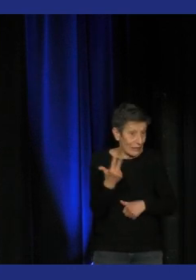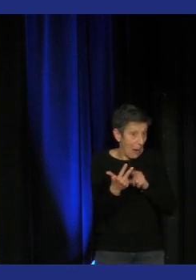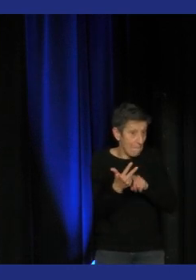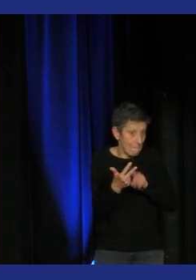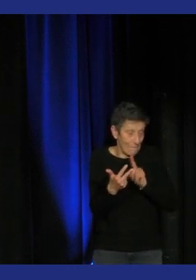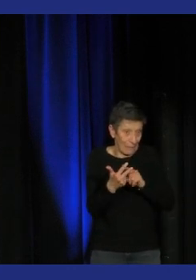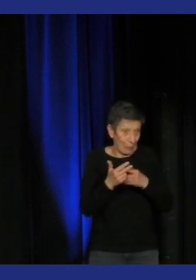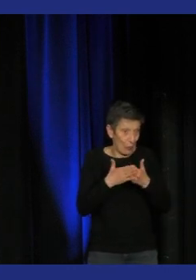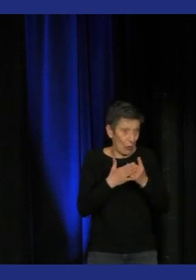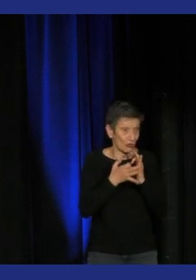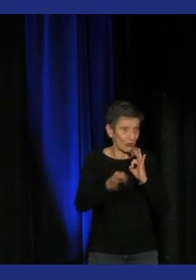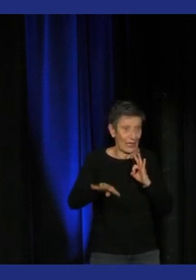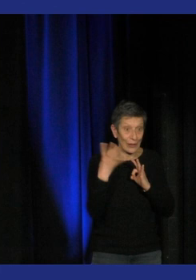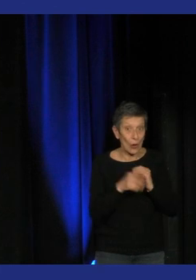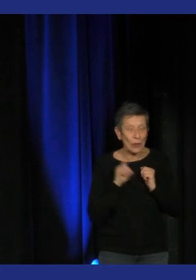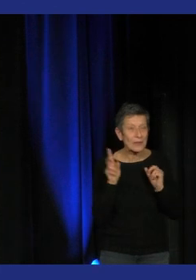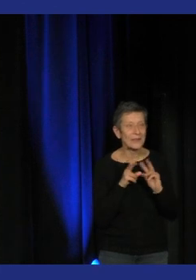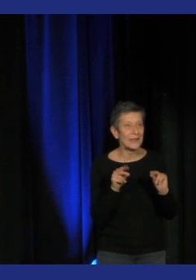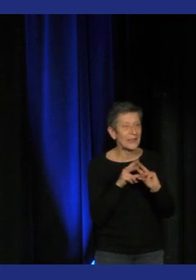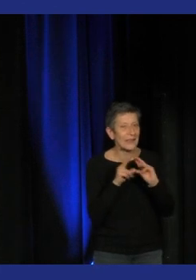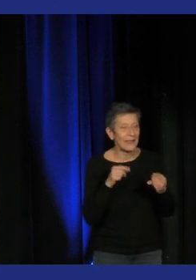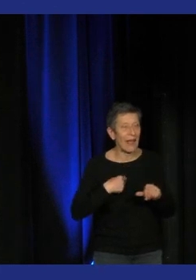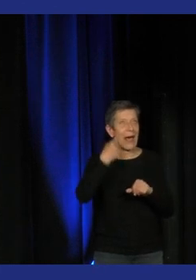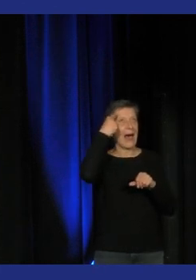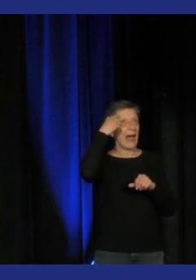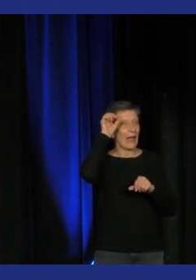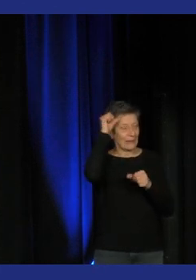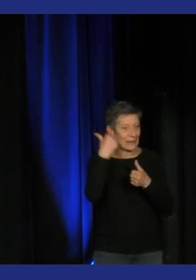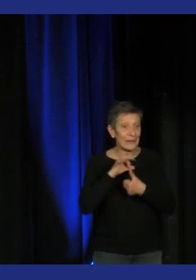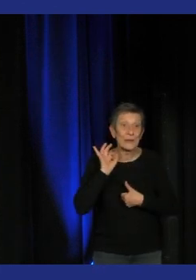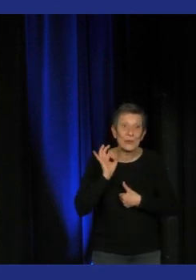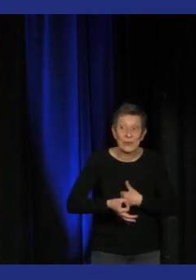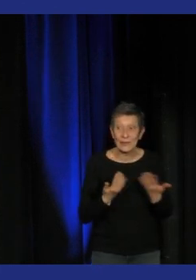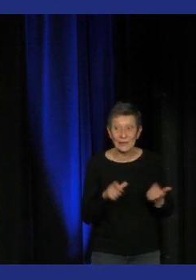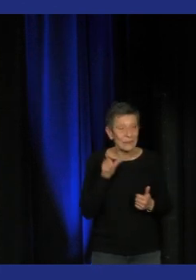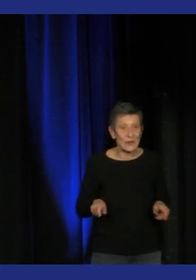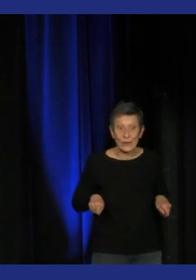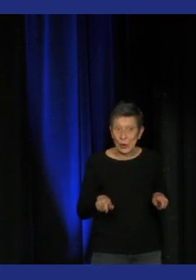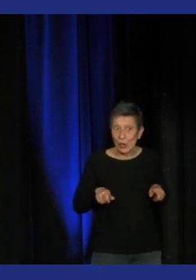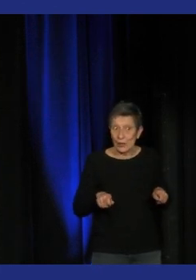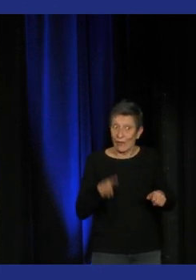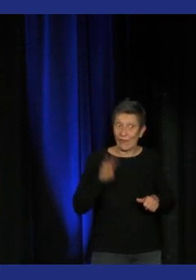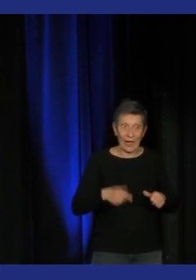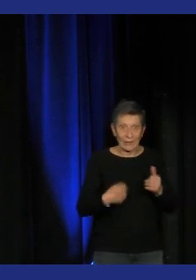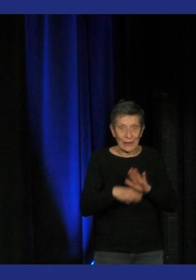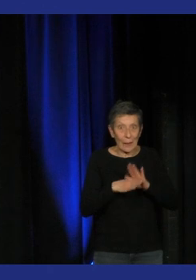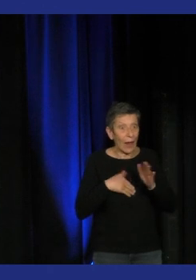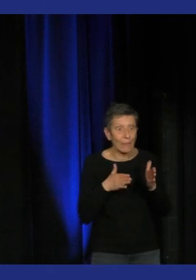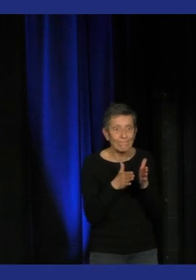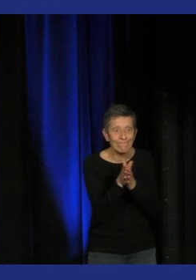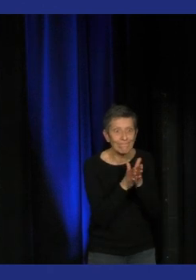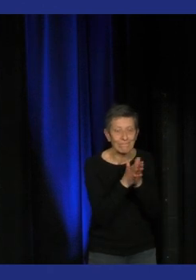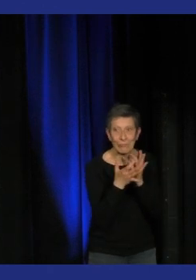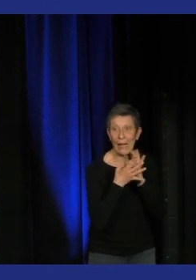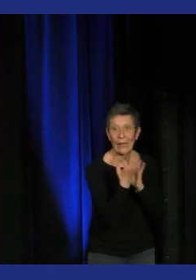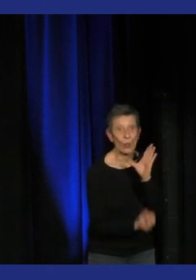tellement rappelé deux choses. Parce que, bah, comme beaucoup de personnes utilisatrices de fauteuils, j'ai été très enthousiaste de l'arrivée de